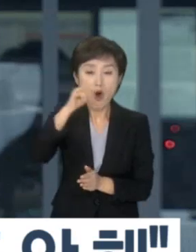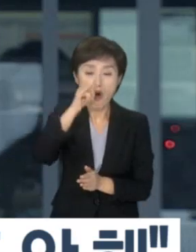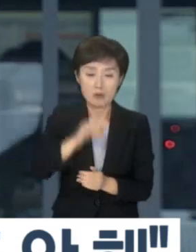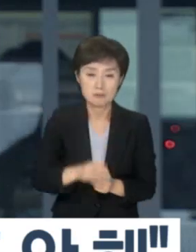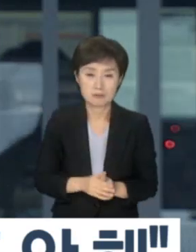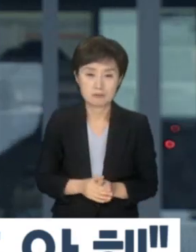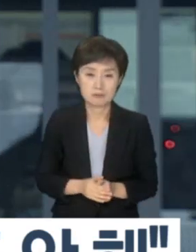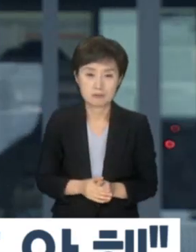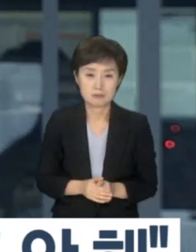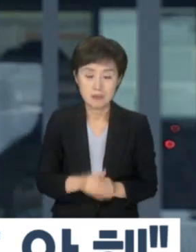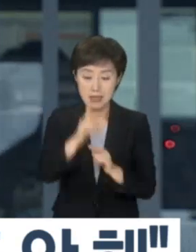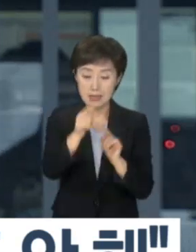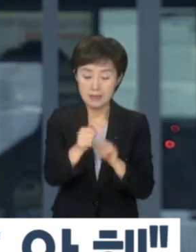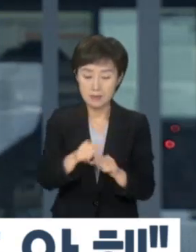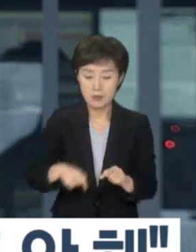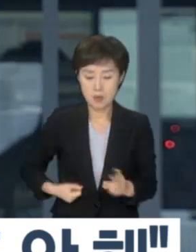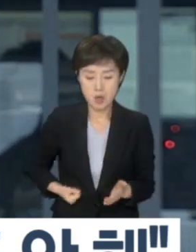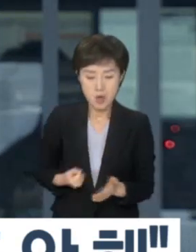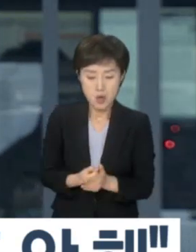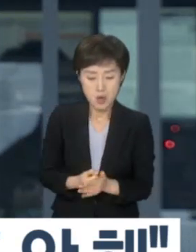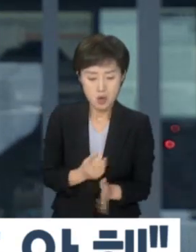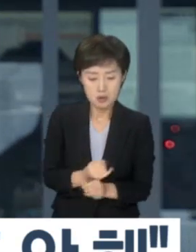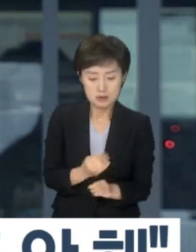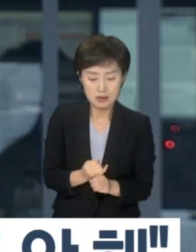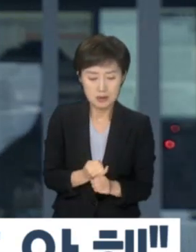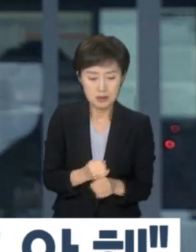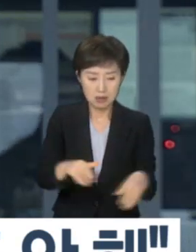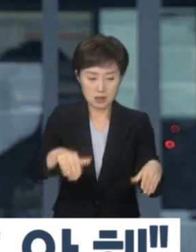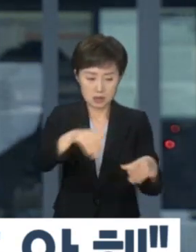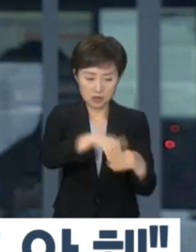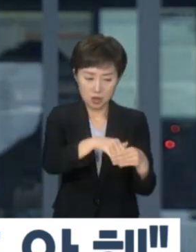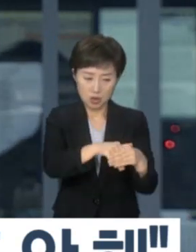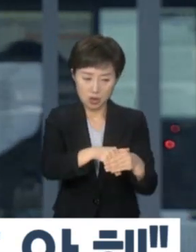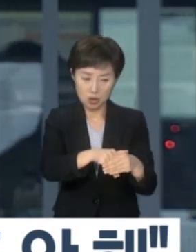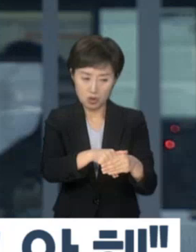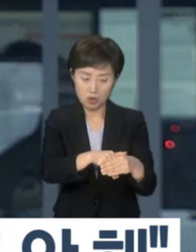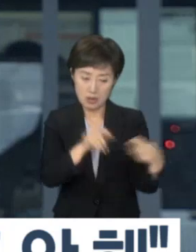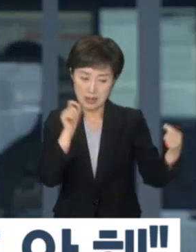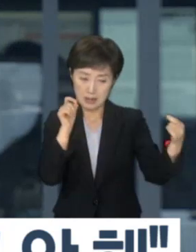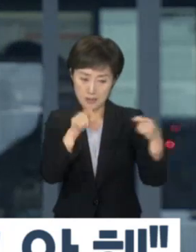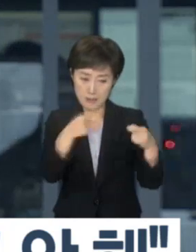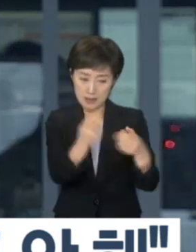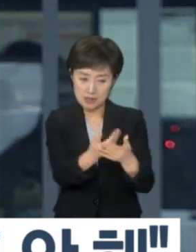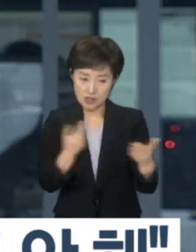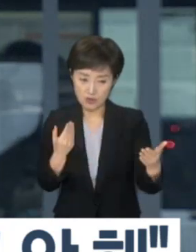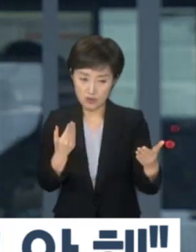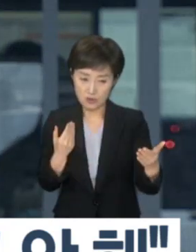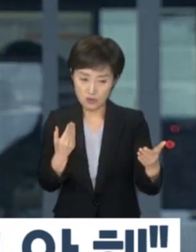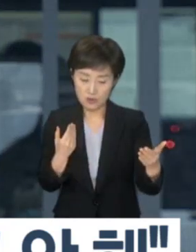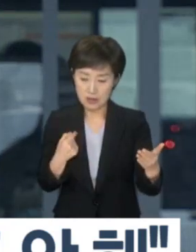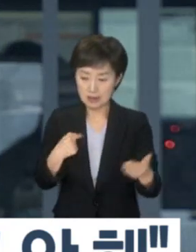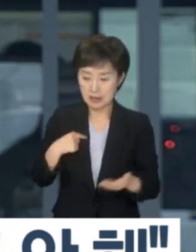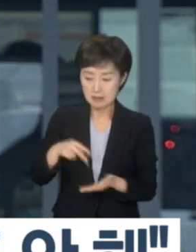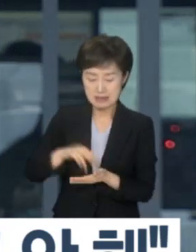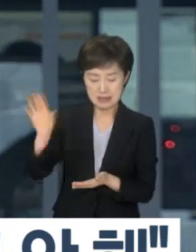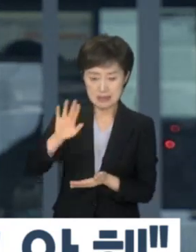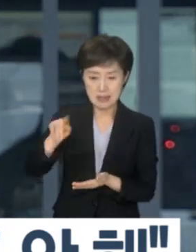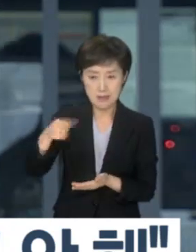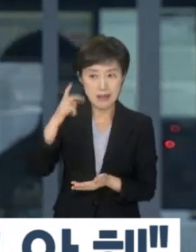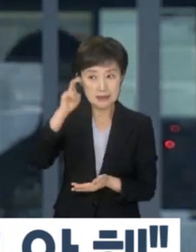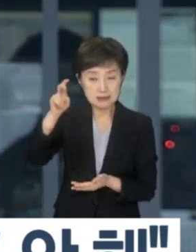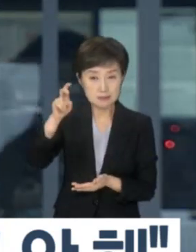결단을 내리는 시기를 총선 100일 전으로 거론을 했다가 어제 인터뷰를 보니까 120을 한계선